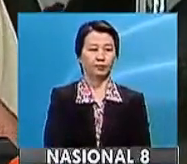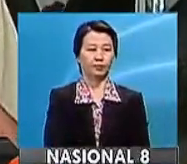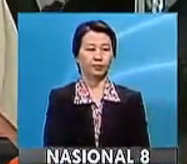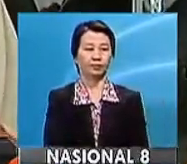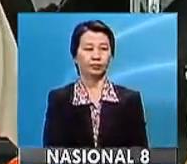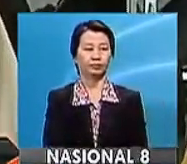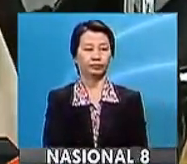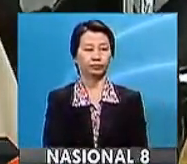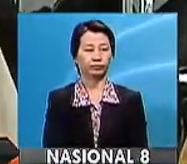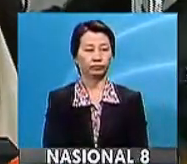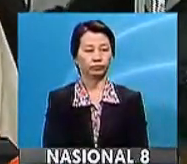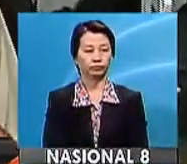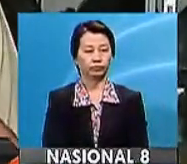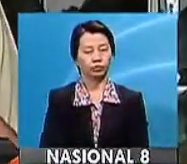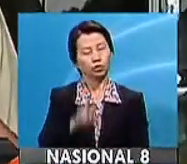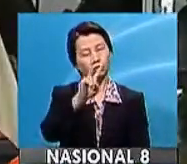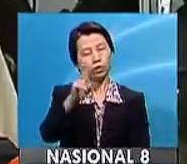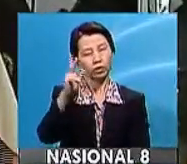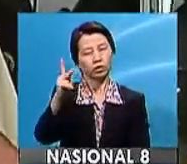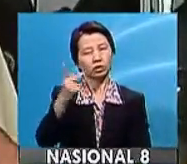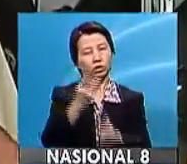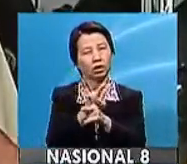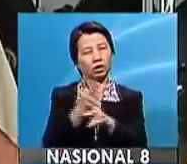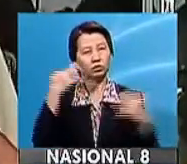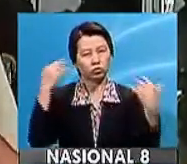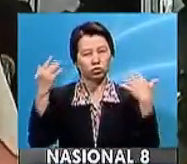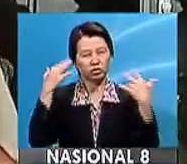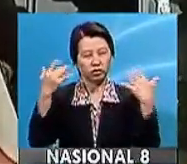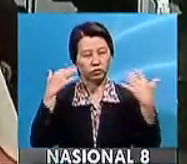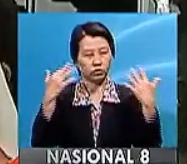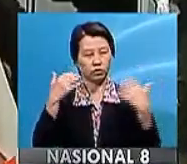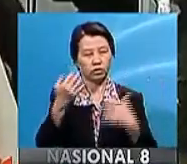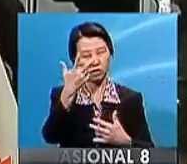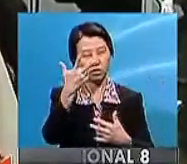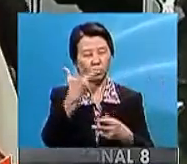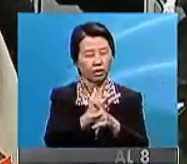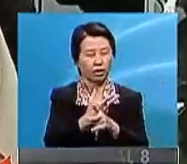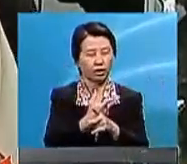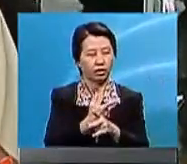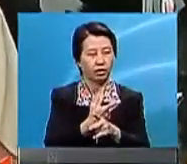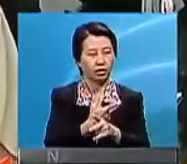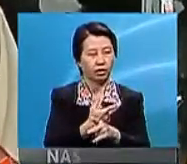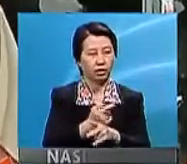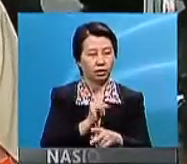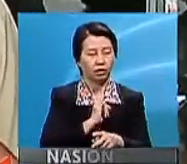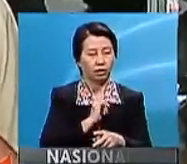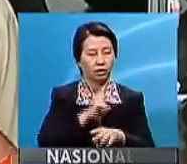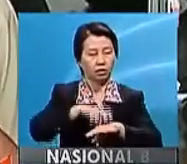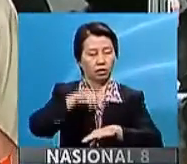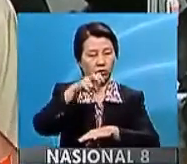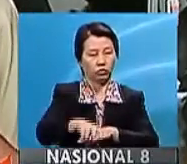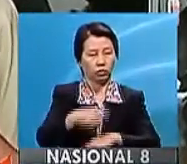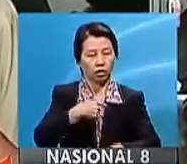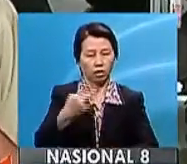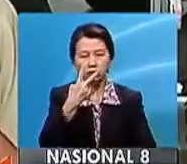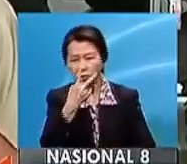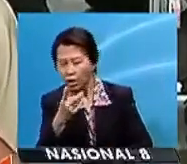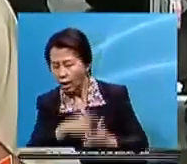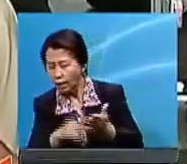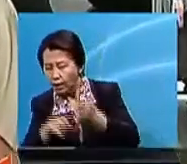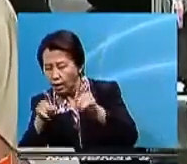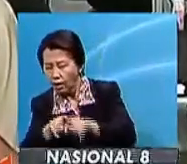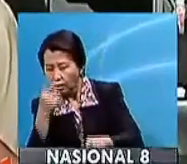ketakutan dua tiga kali bunyiah tiga kalilah Saya turun Bukalah saya ingat benda ada